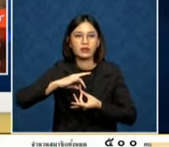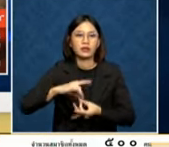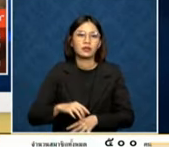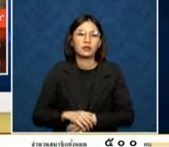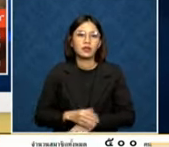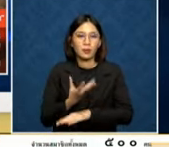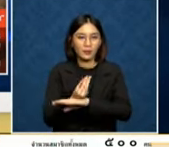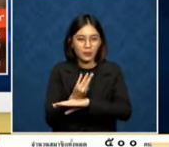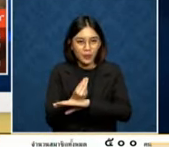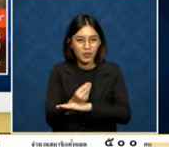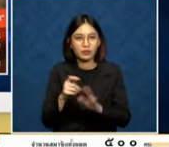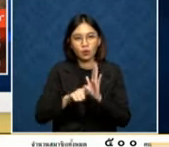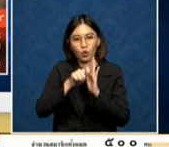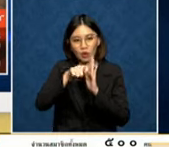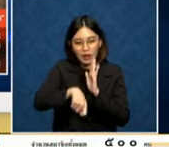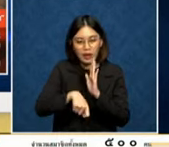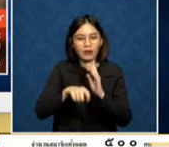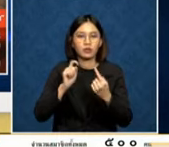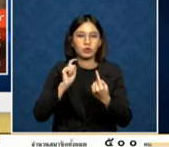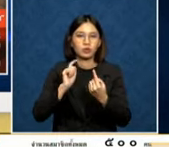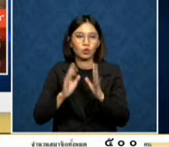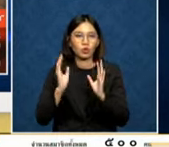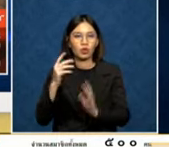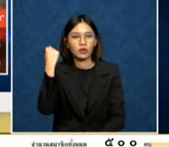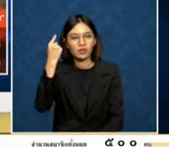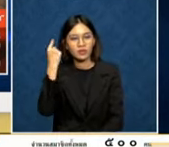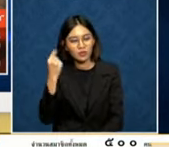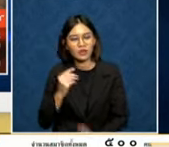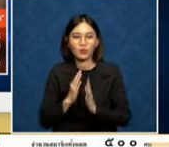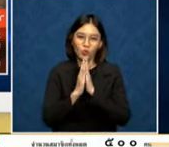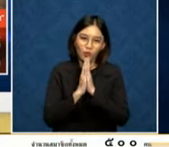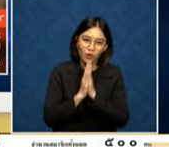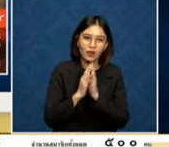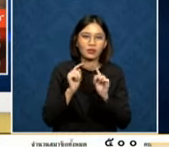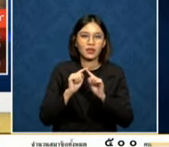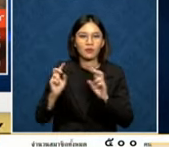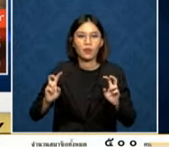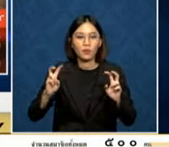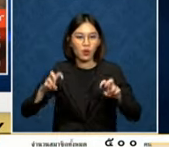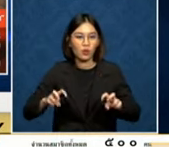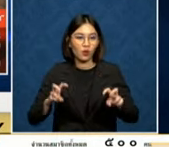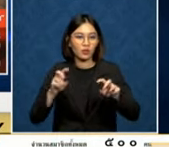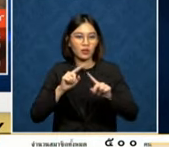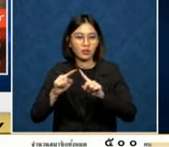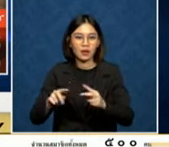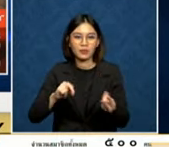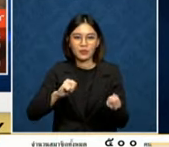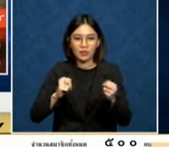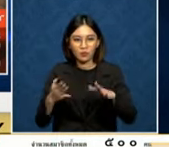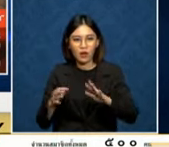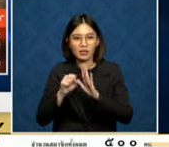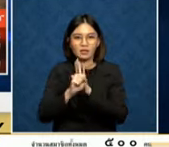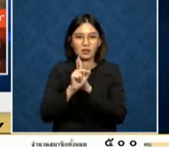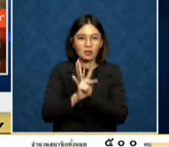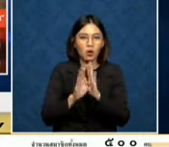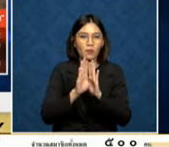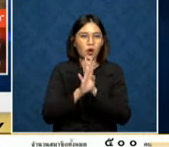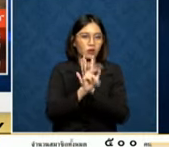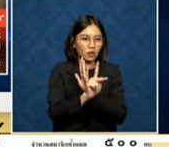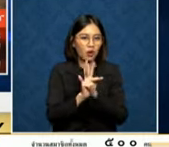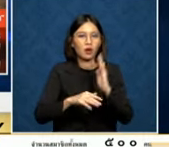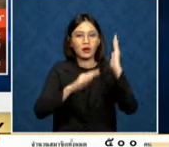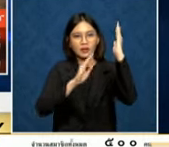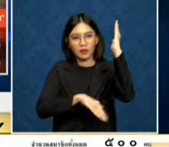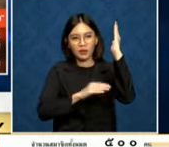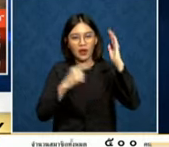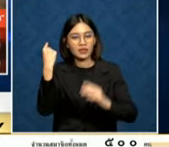นครราชสีมาหรือเส้นทางสำหรับนักท่องเที่ยวสายมูนะคะตามรอยศรัทธาพญานาคในจังหวัดนครพนมสกลนครบึงกาภาค